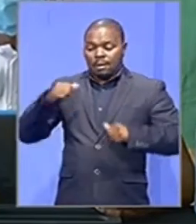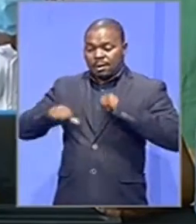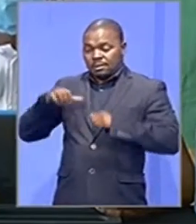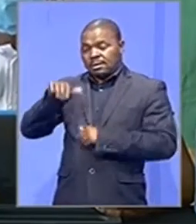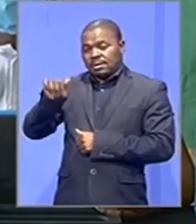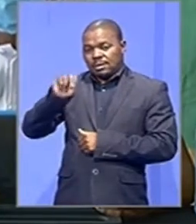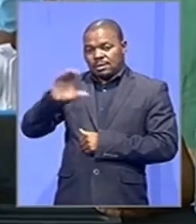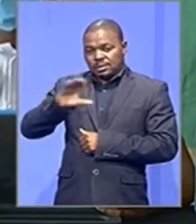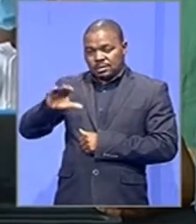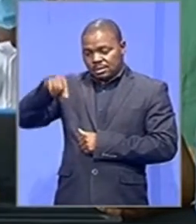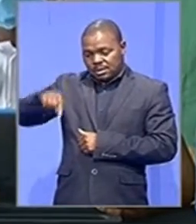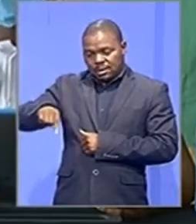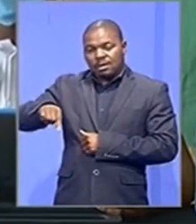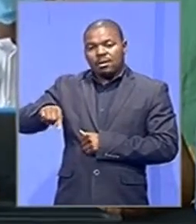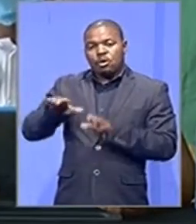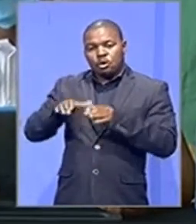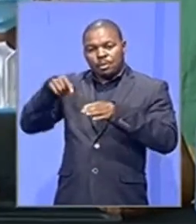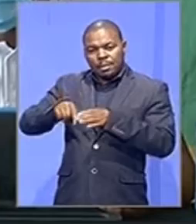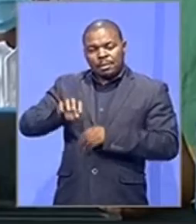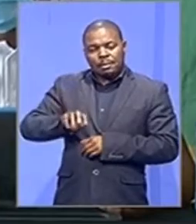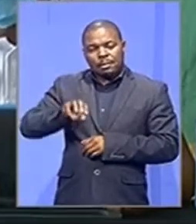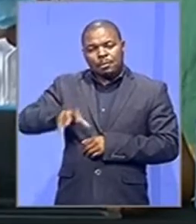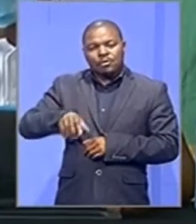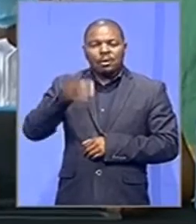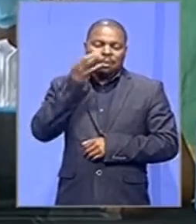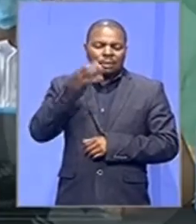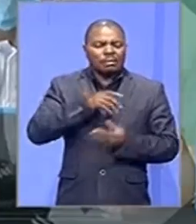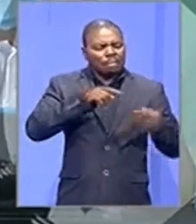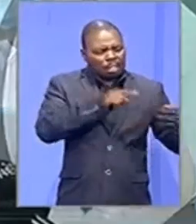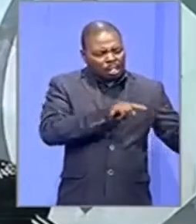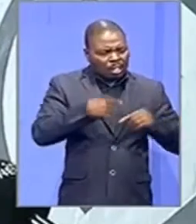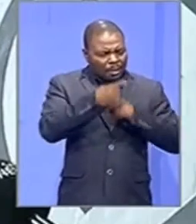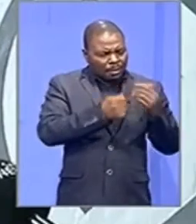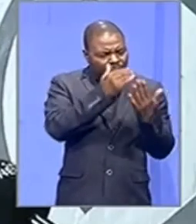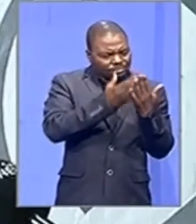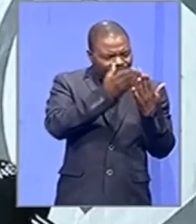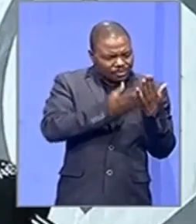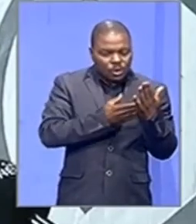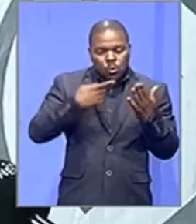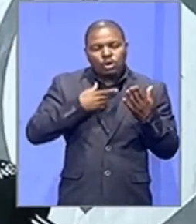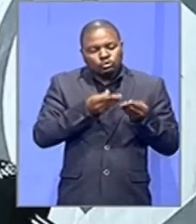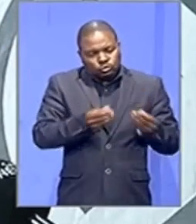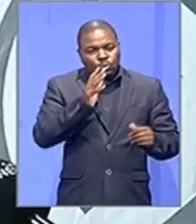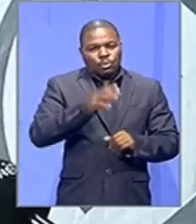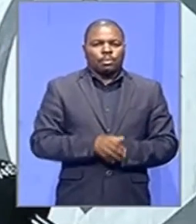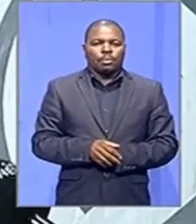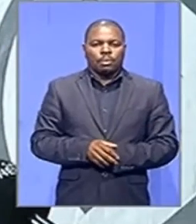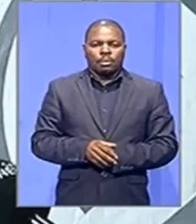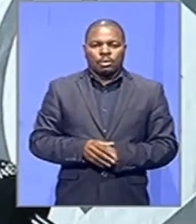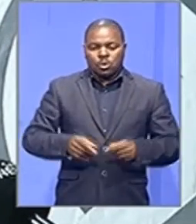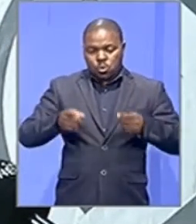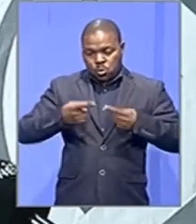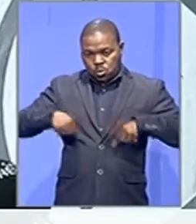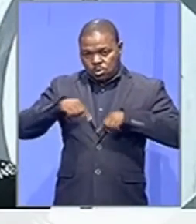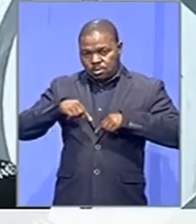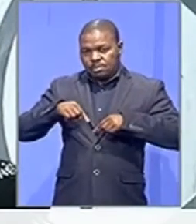re ikaeletse go rarabolola dikgotlang tse di ka ga manane a bontlhopheng. Jaaka re le province rona le